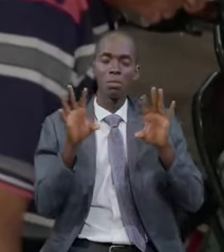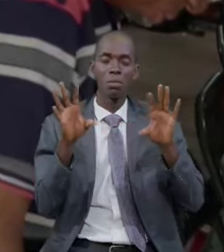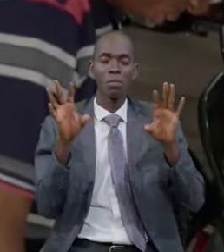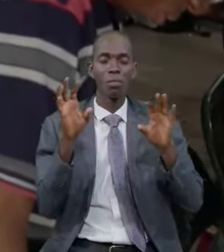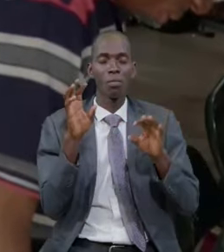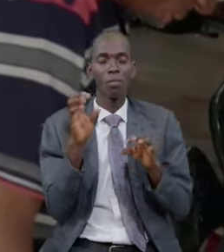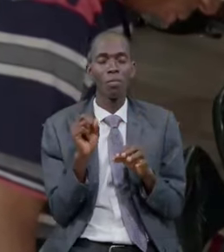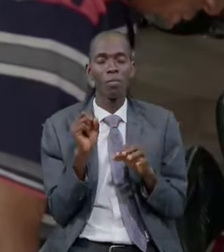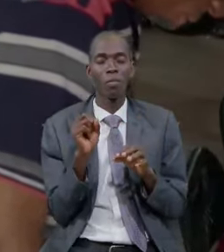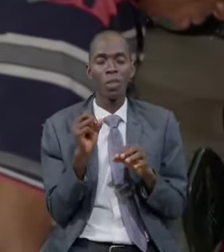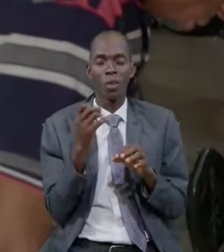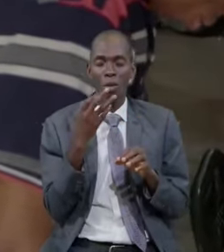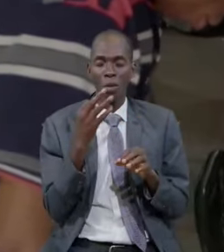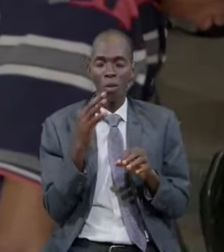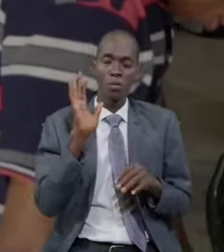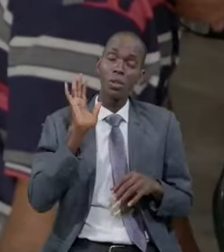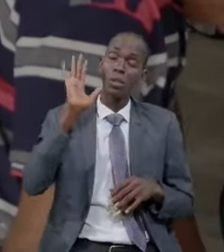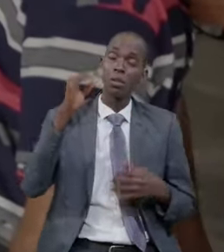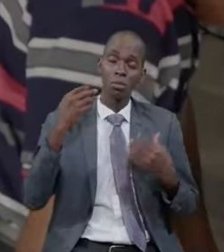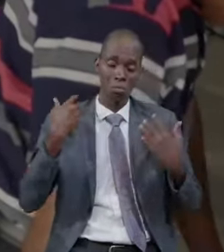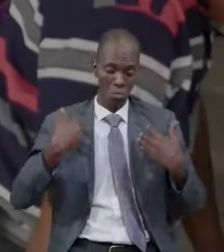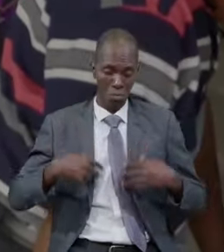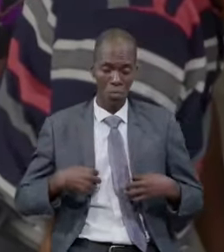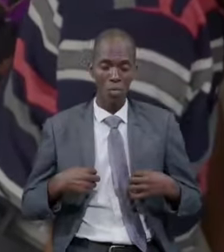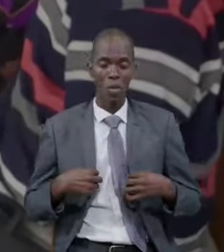et ses vêtements brillaient,